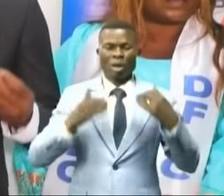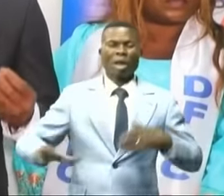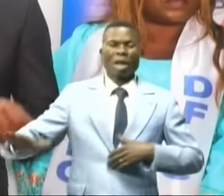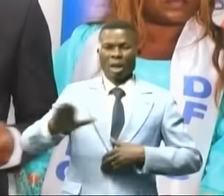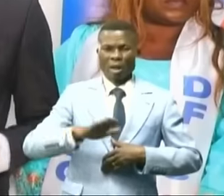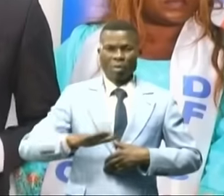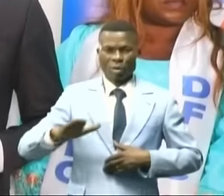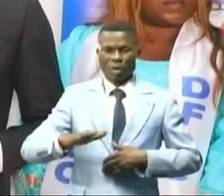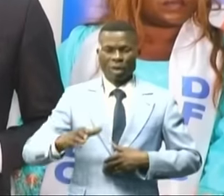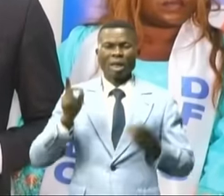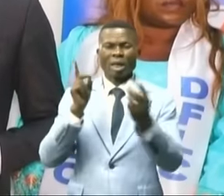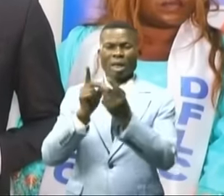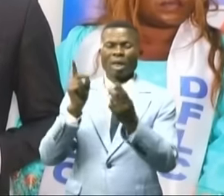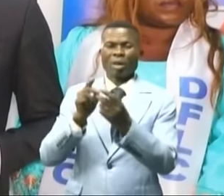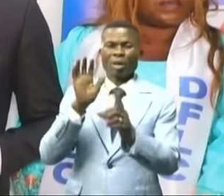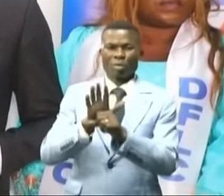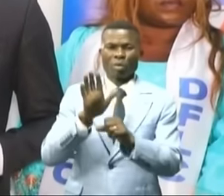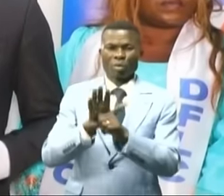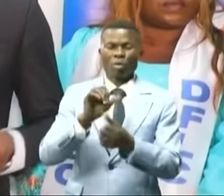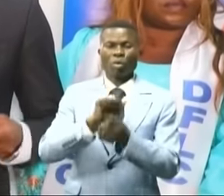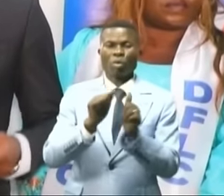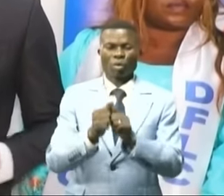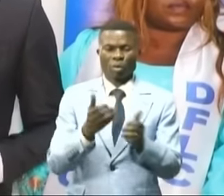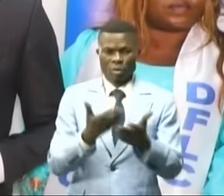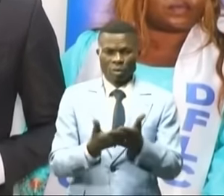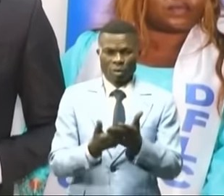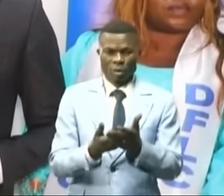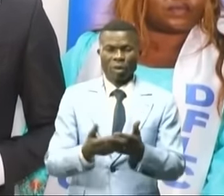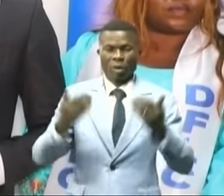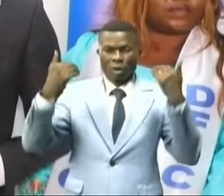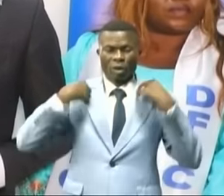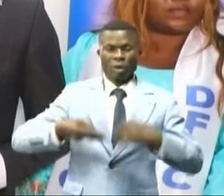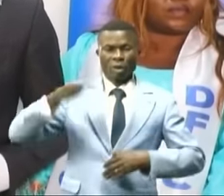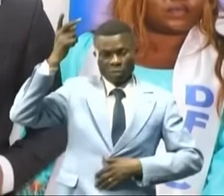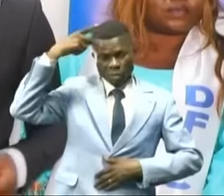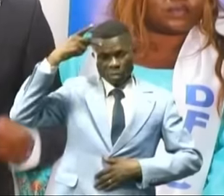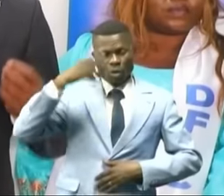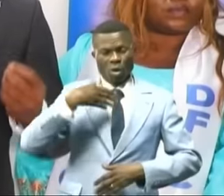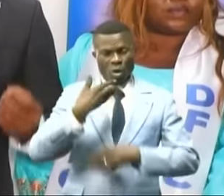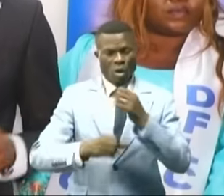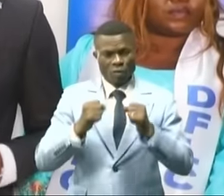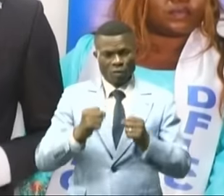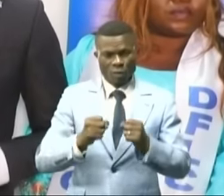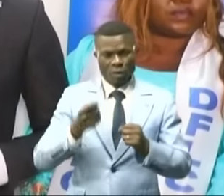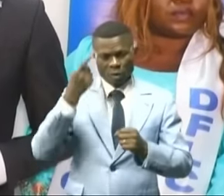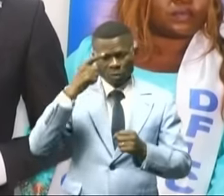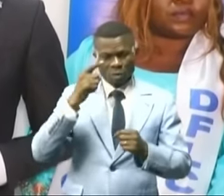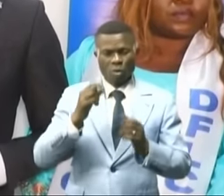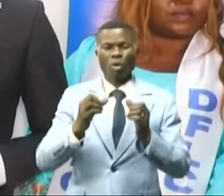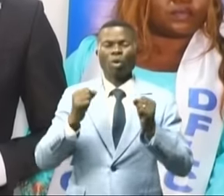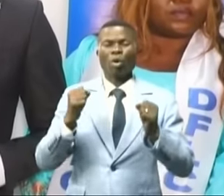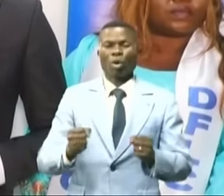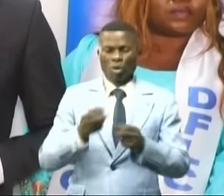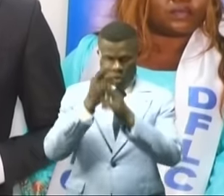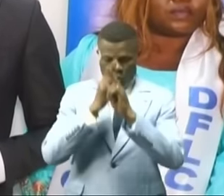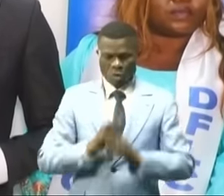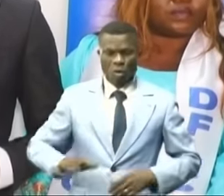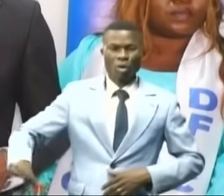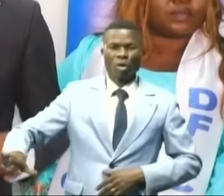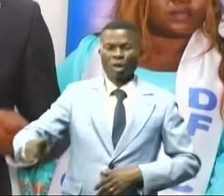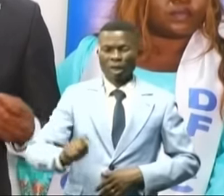aujourd'hui confronté à plusieurs enjeux. La haute autorité politique se bat aujourd'hui pour l'intégrité